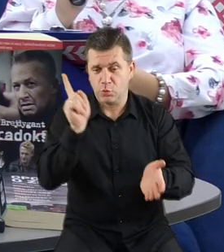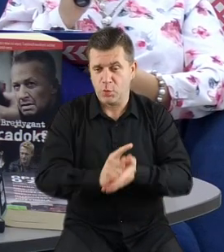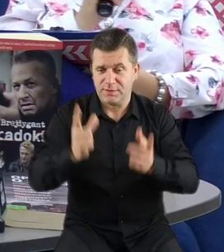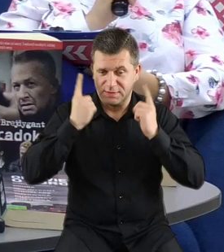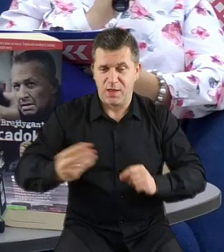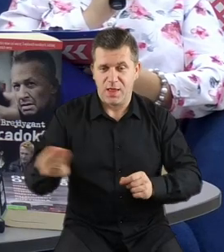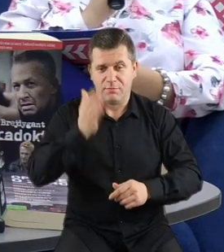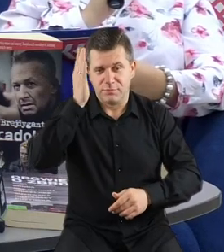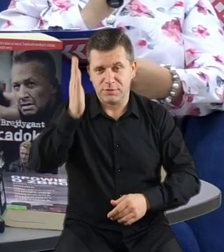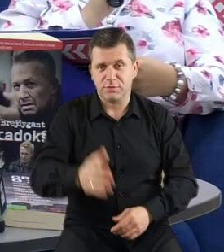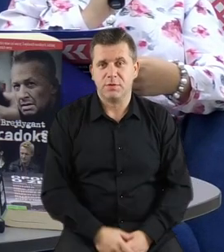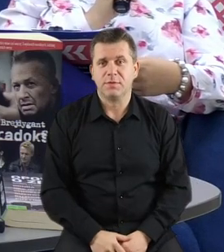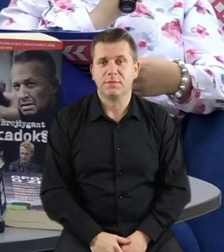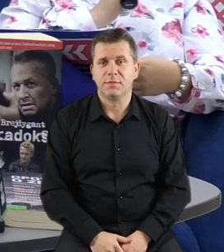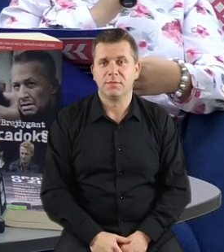zaskoczyć jeszcze coś.